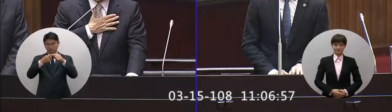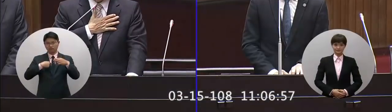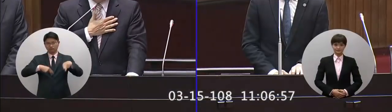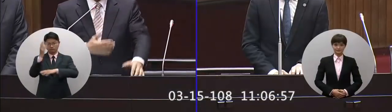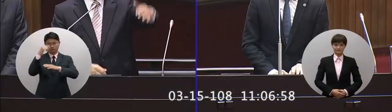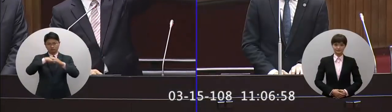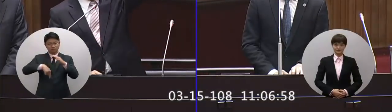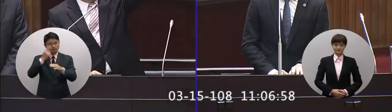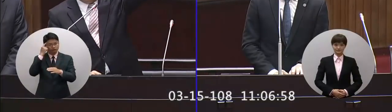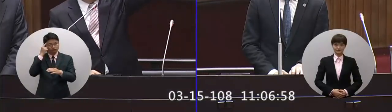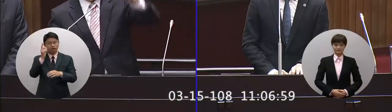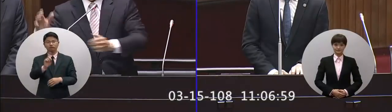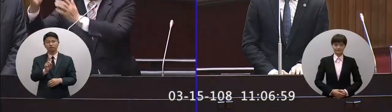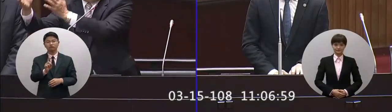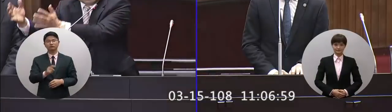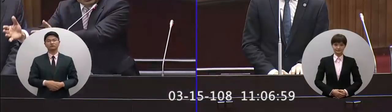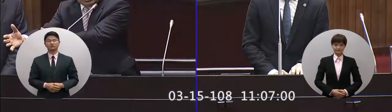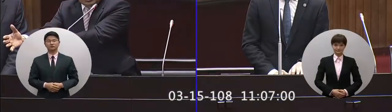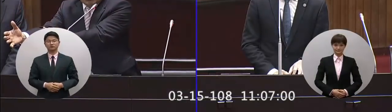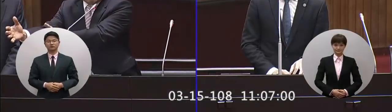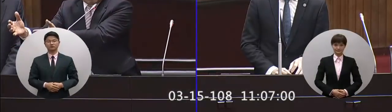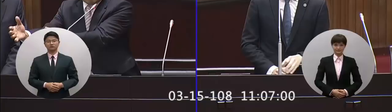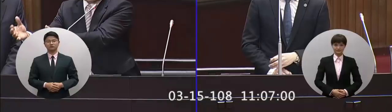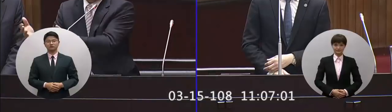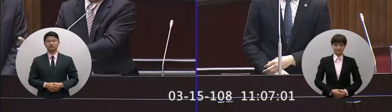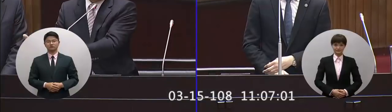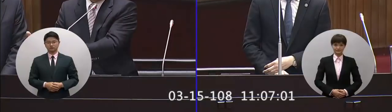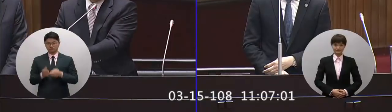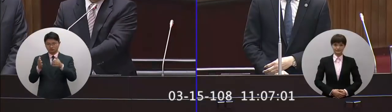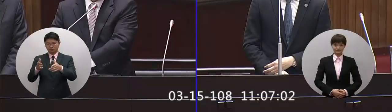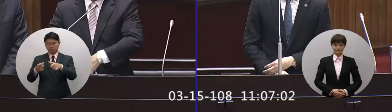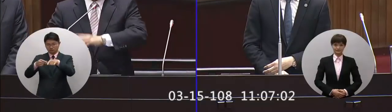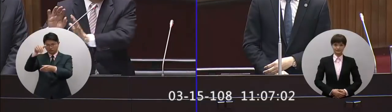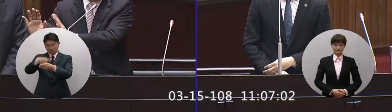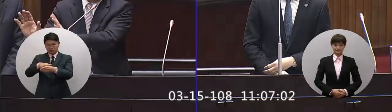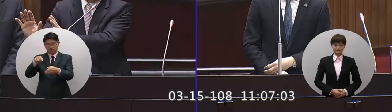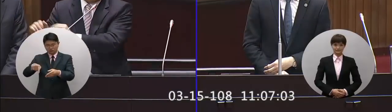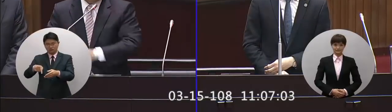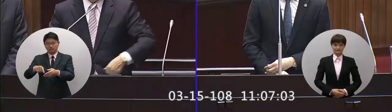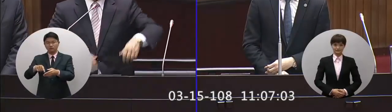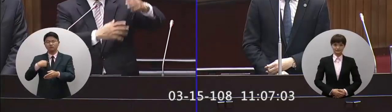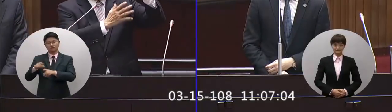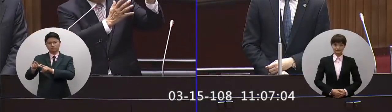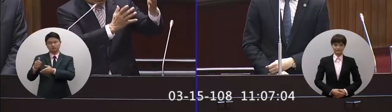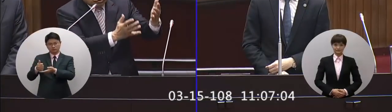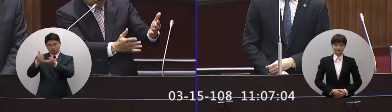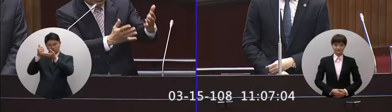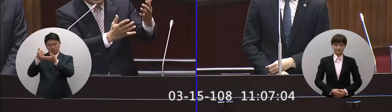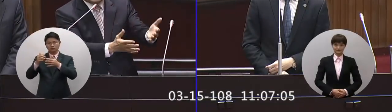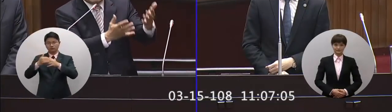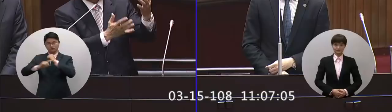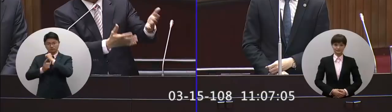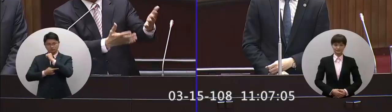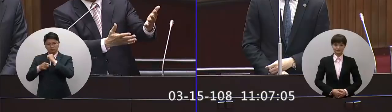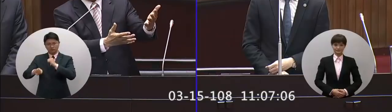政的意思是，都尊重公道结果，所以拢无改变法，